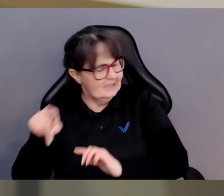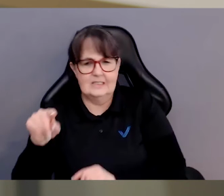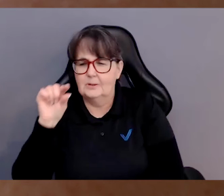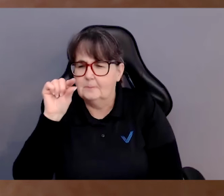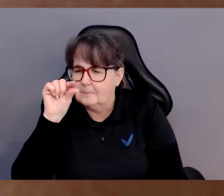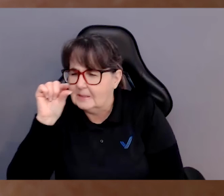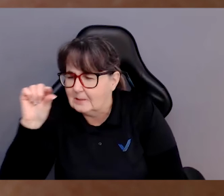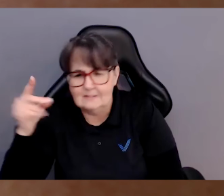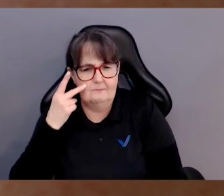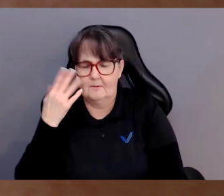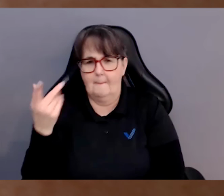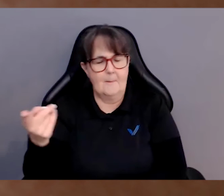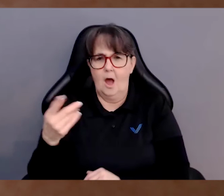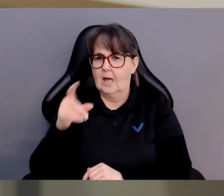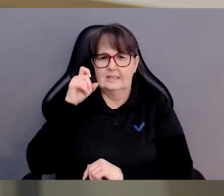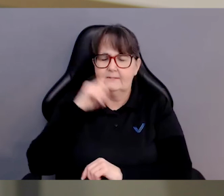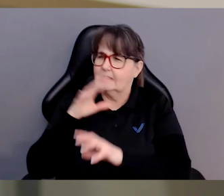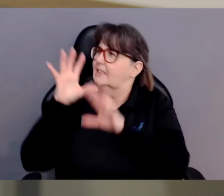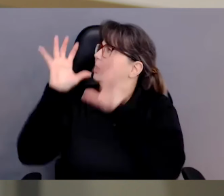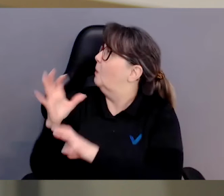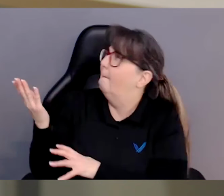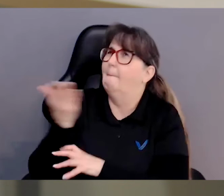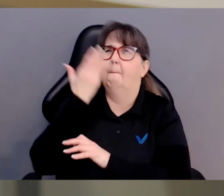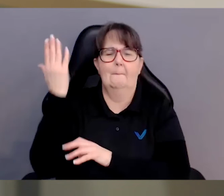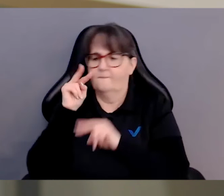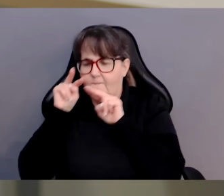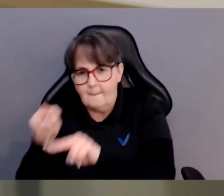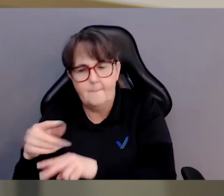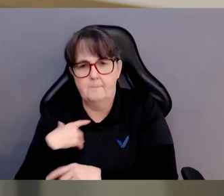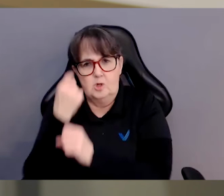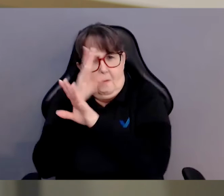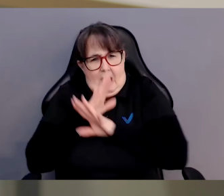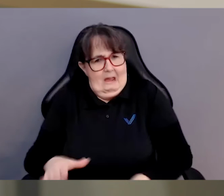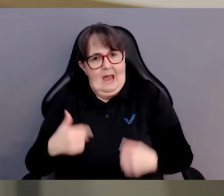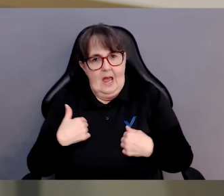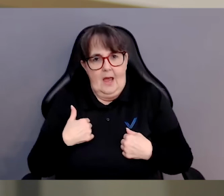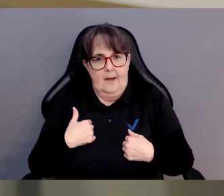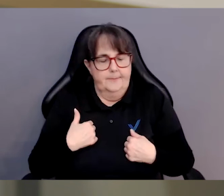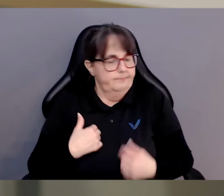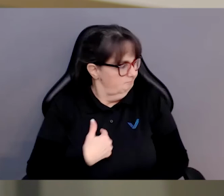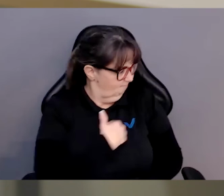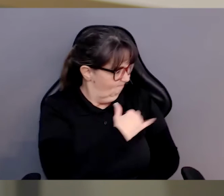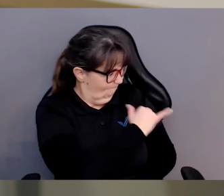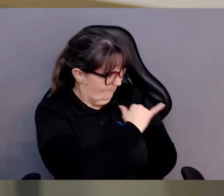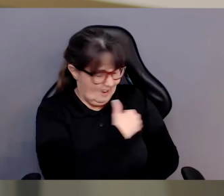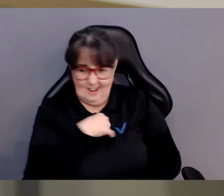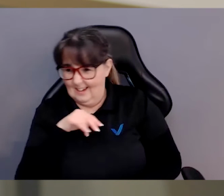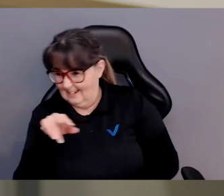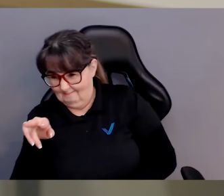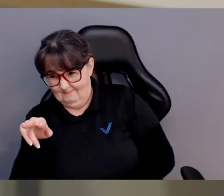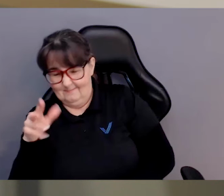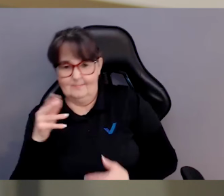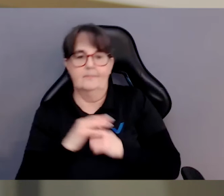lire, les lettres sont trop petites, c'est très sombre et je ne comprends rien. L'autre dit aussi, oui, moi aussi